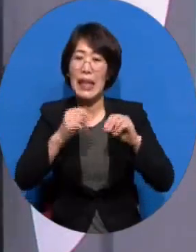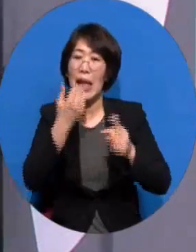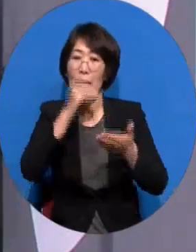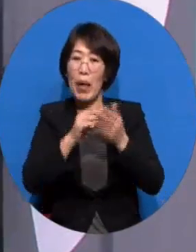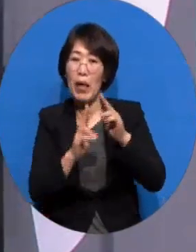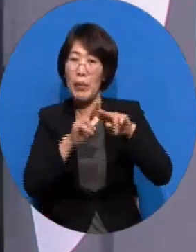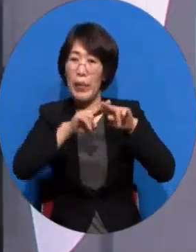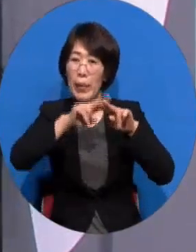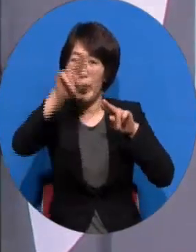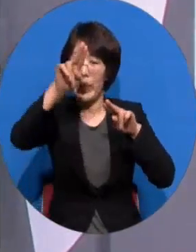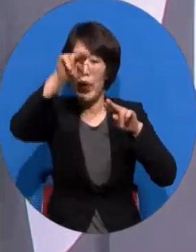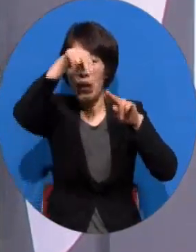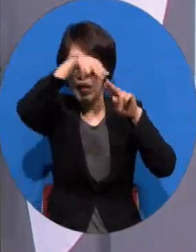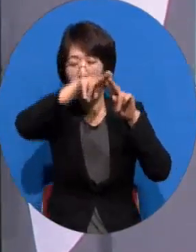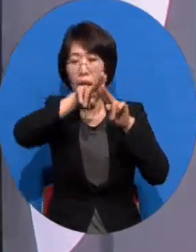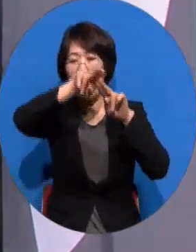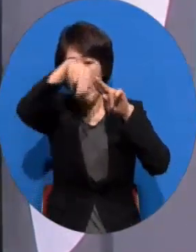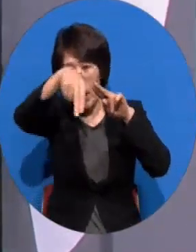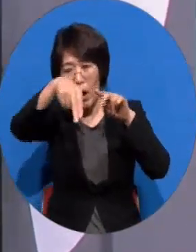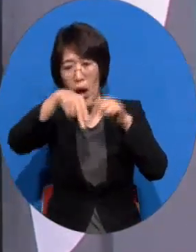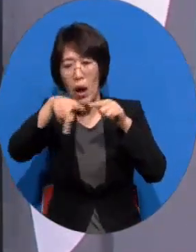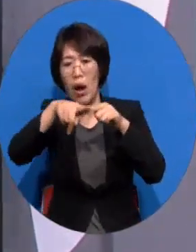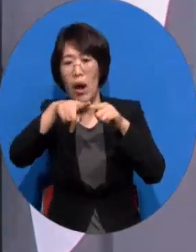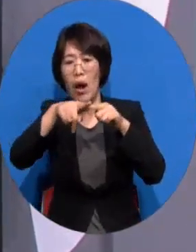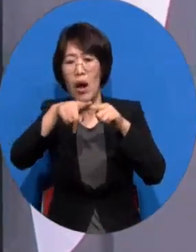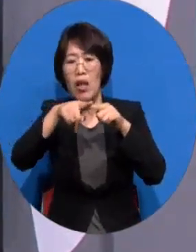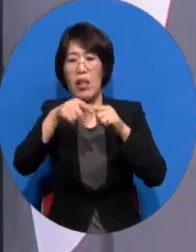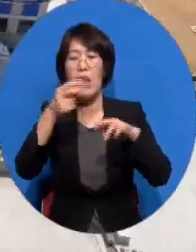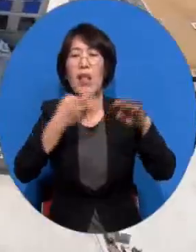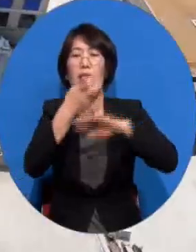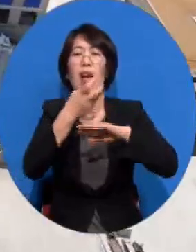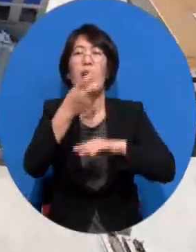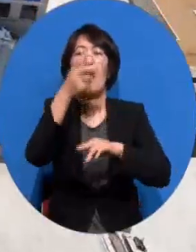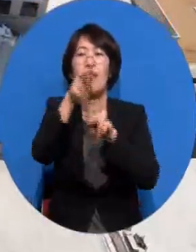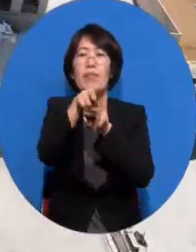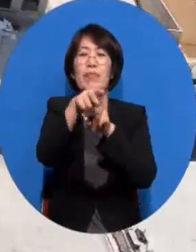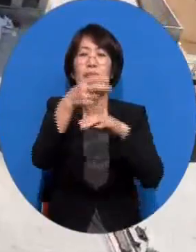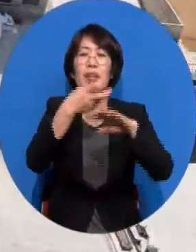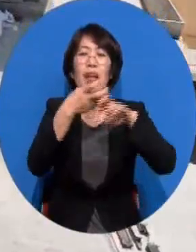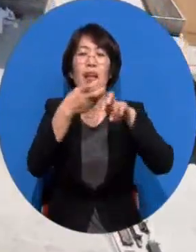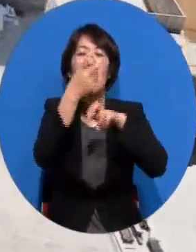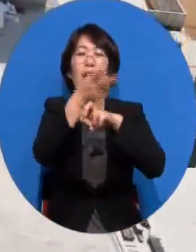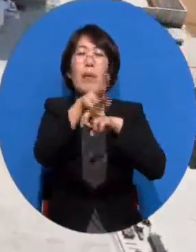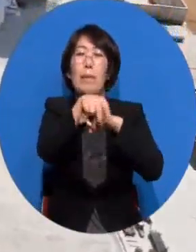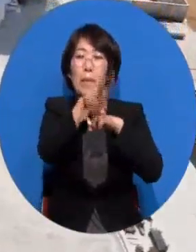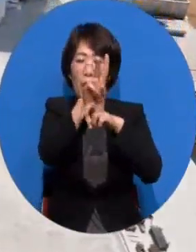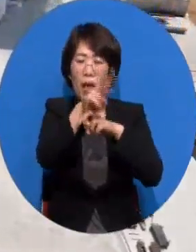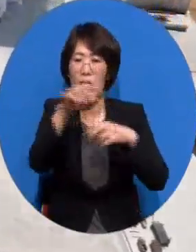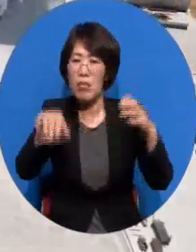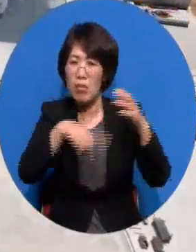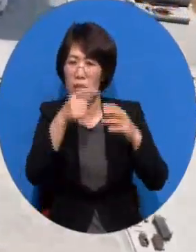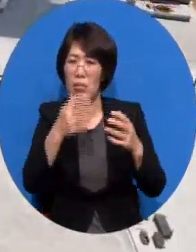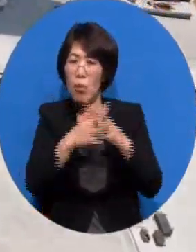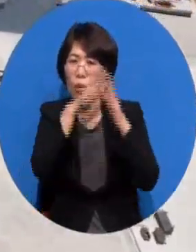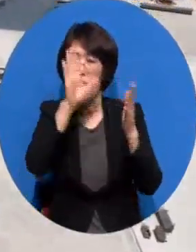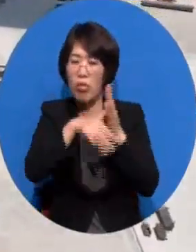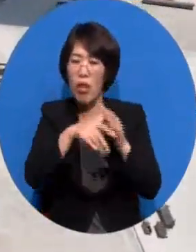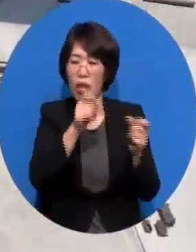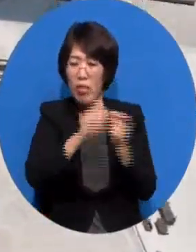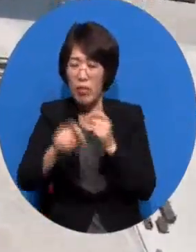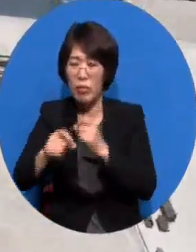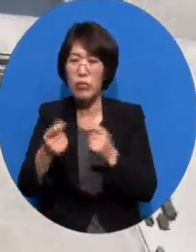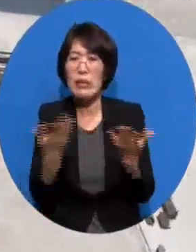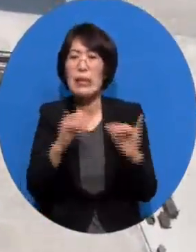떨치잖아요. 그 차량이 장착된 게 있잖아요. 그것이 문제입니다. 사고 당시 공사 현장에서는 협력업체 소속